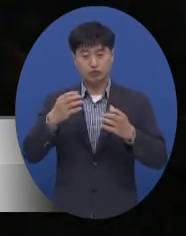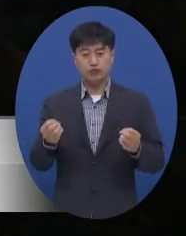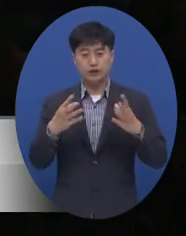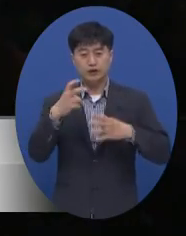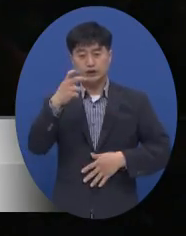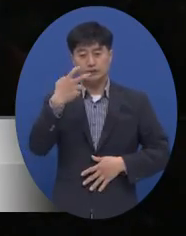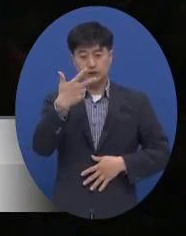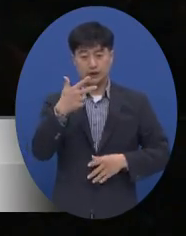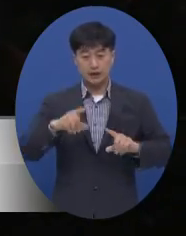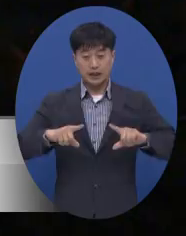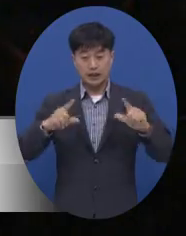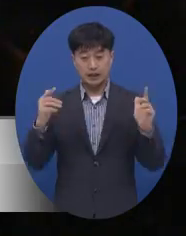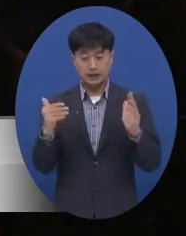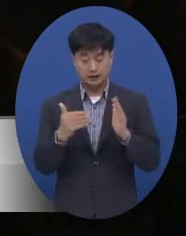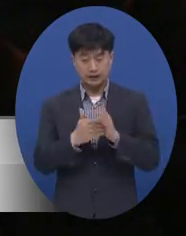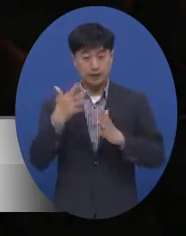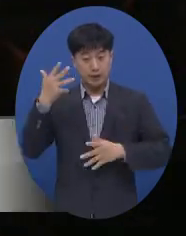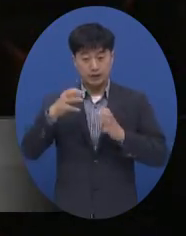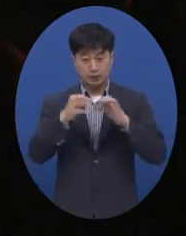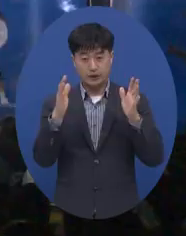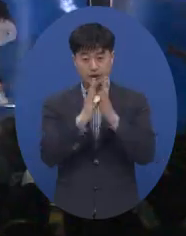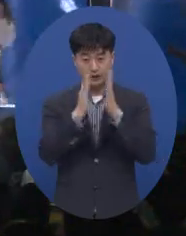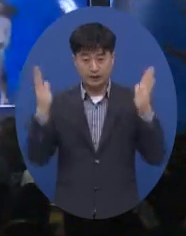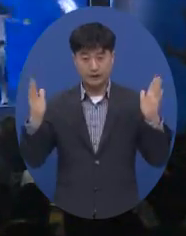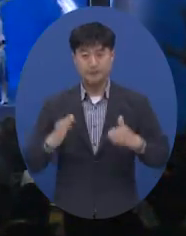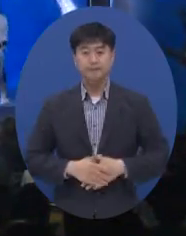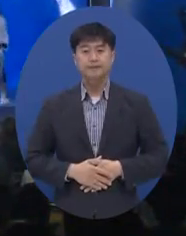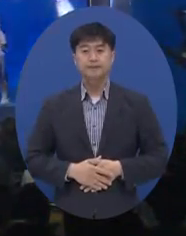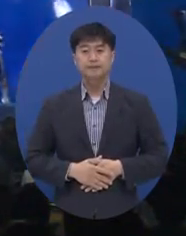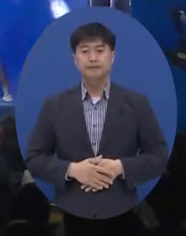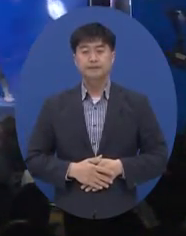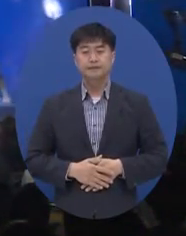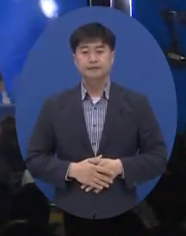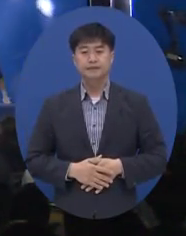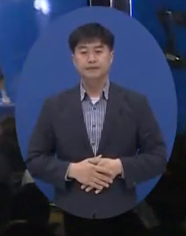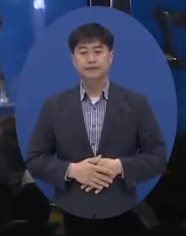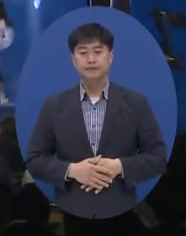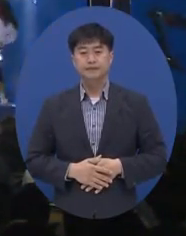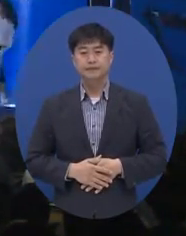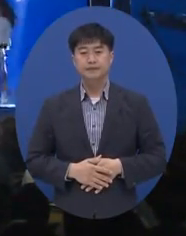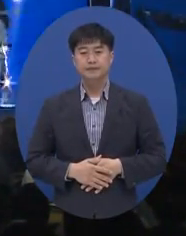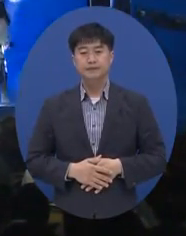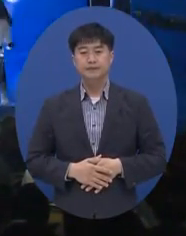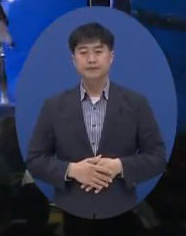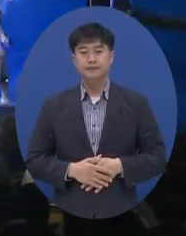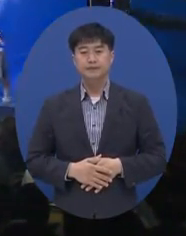영화제는 27일까지 8일간 펼쳐집니다. 경기지TV 김태희입니다.